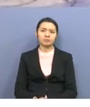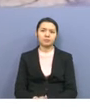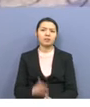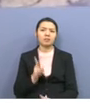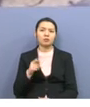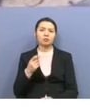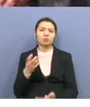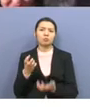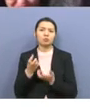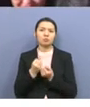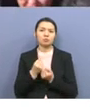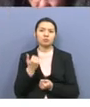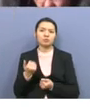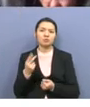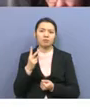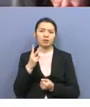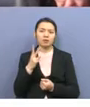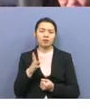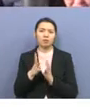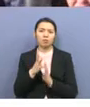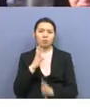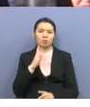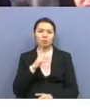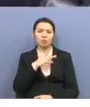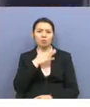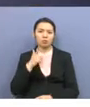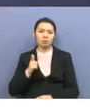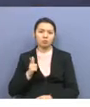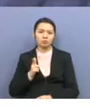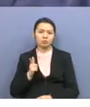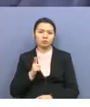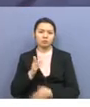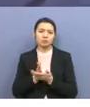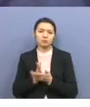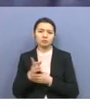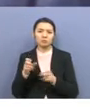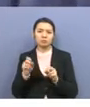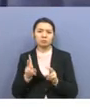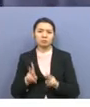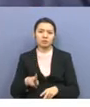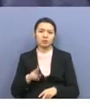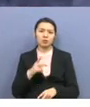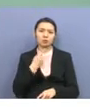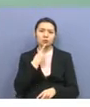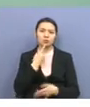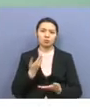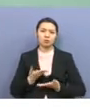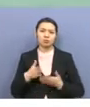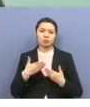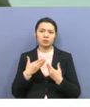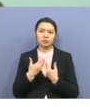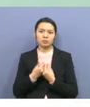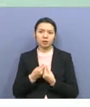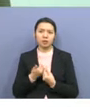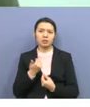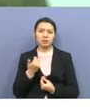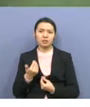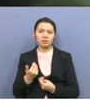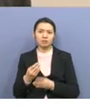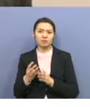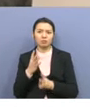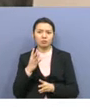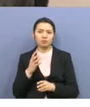кілтін алғандардың дені баспана кезегінде жолдап тұрған бюджеттік сала қызметкерлері мен әлеуметтік аз қамтылған отбасы өкілдері. Олардың